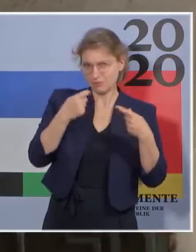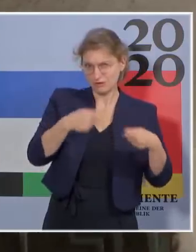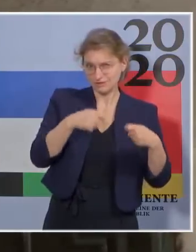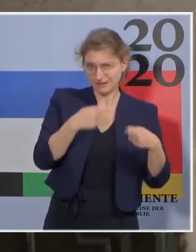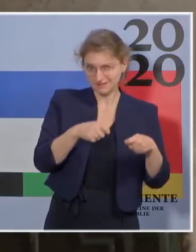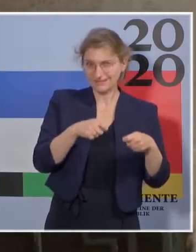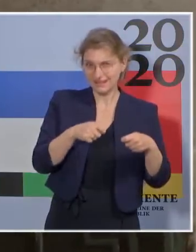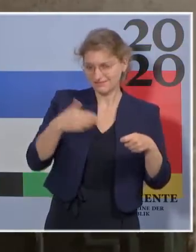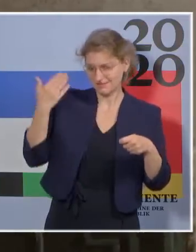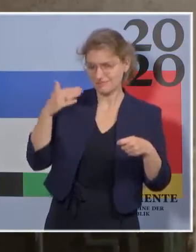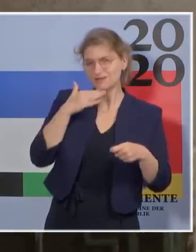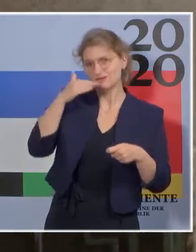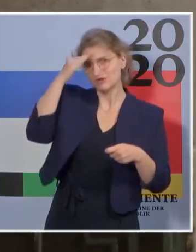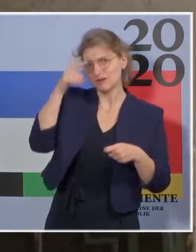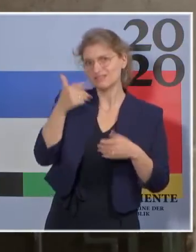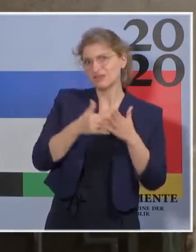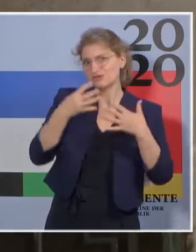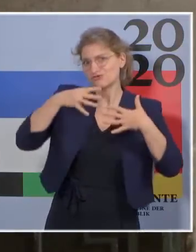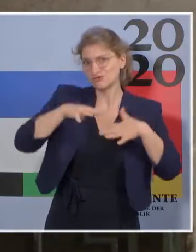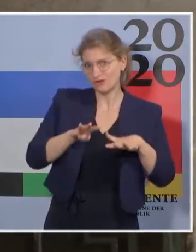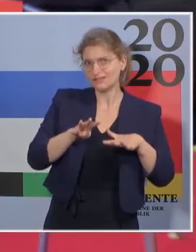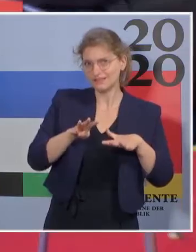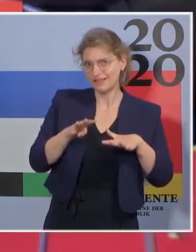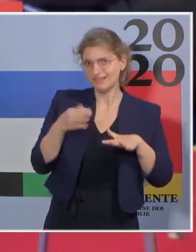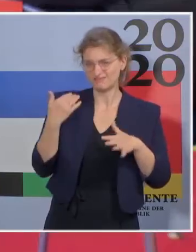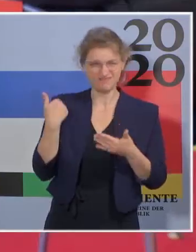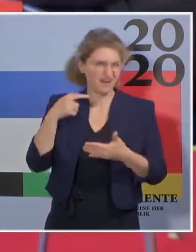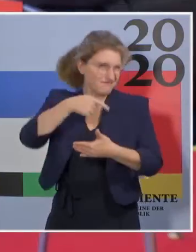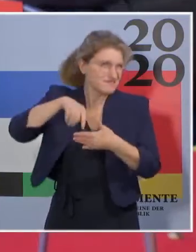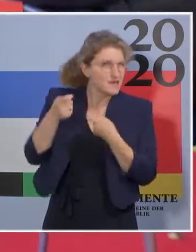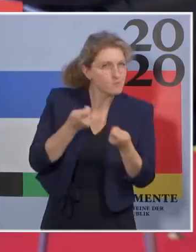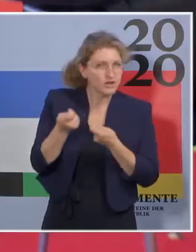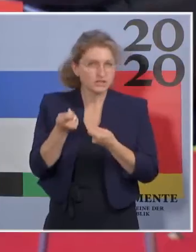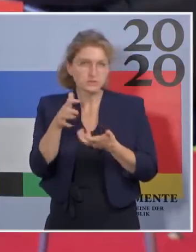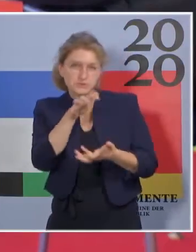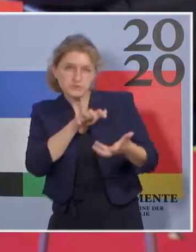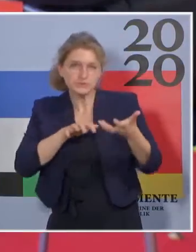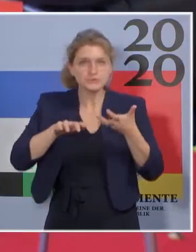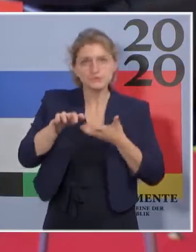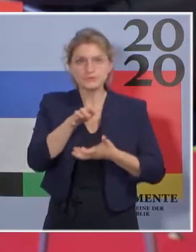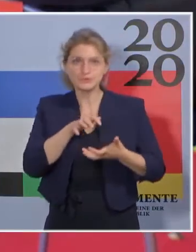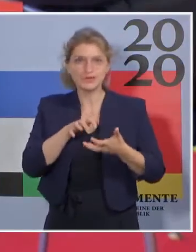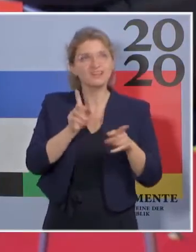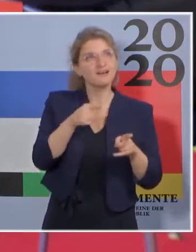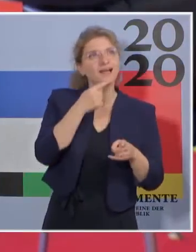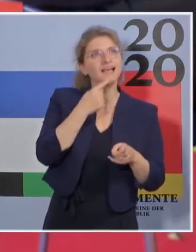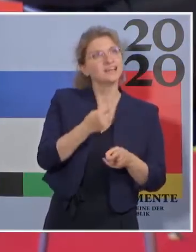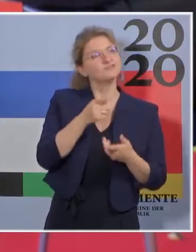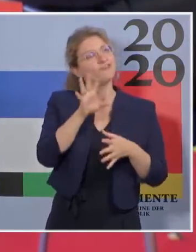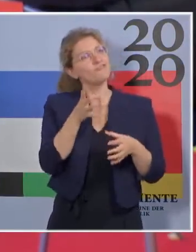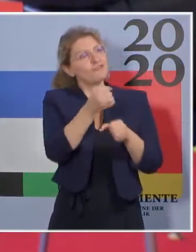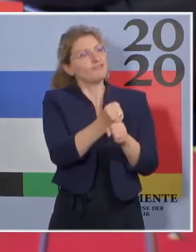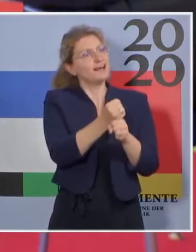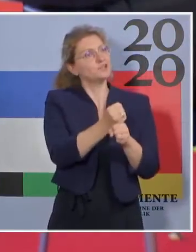Auge hatte, als er im Sommer 2019 in innenpolitisch turbulenten Zeiten von der Eleganz und Schönheit, es ist heute